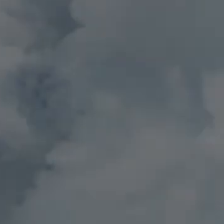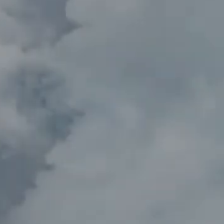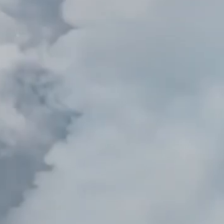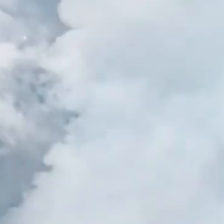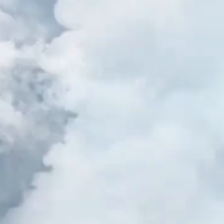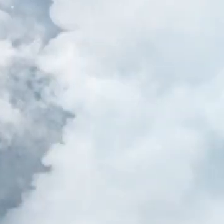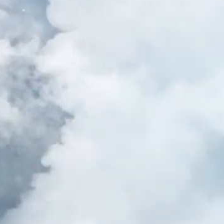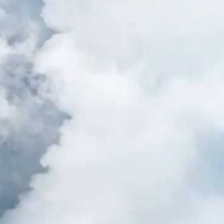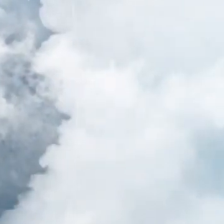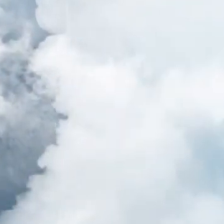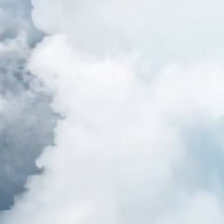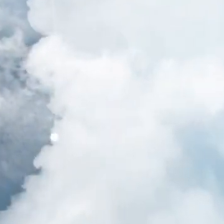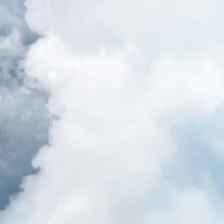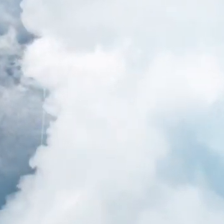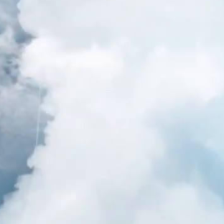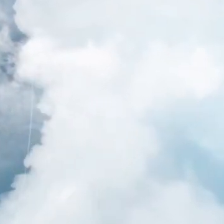Tenzi